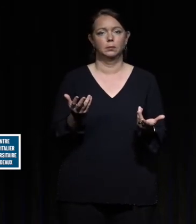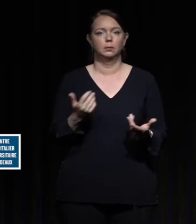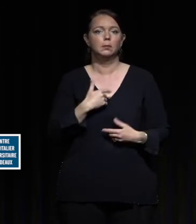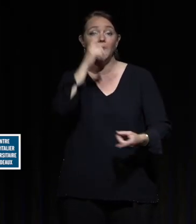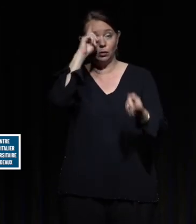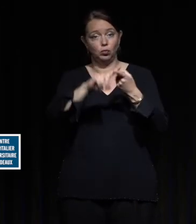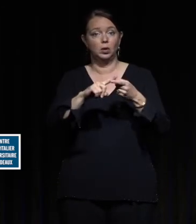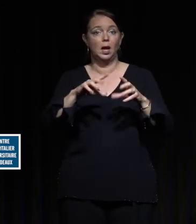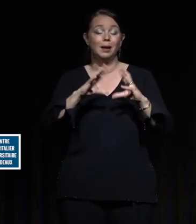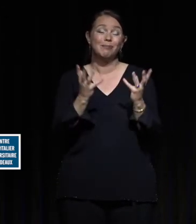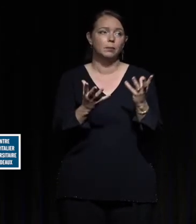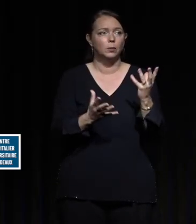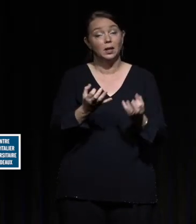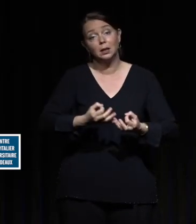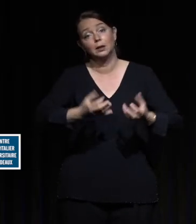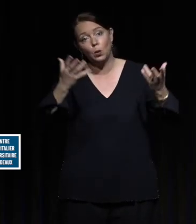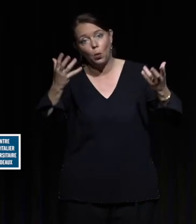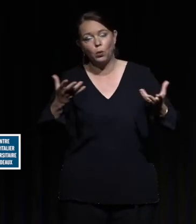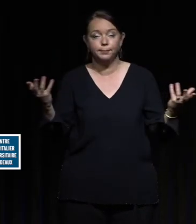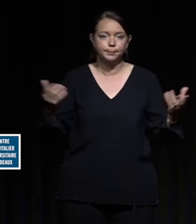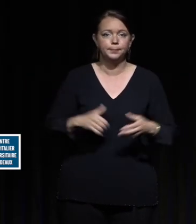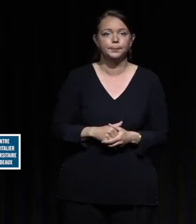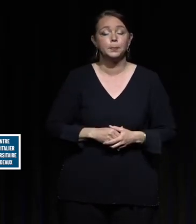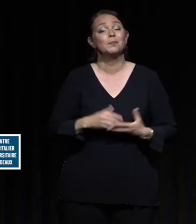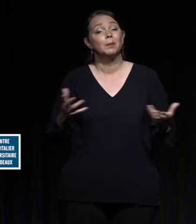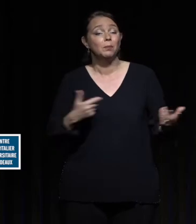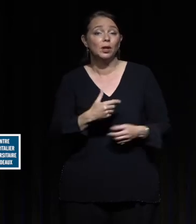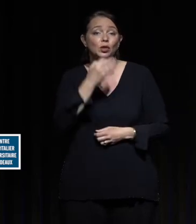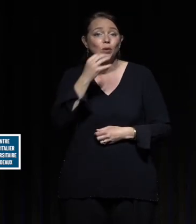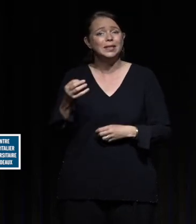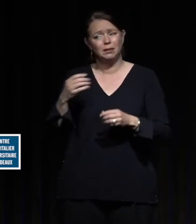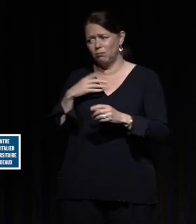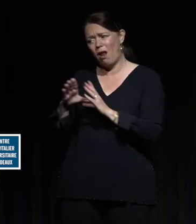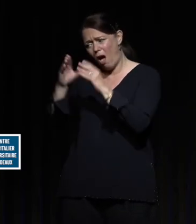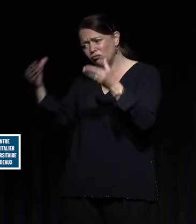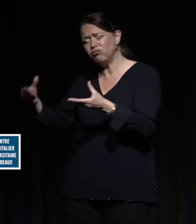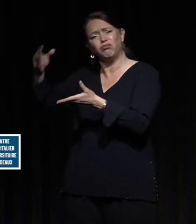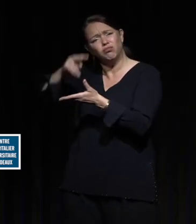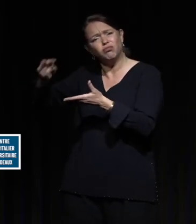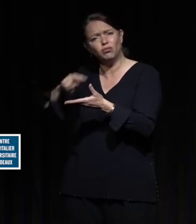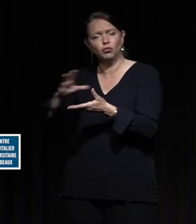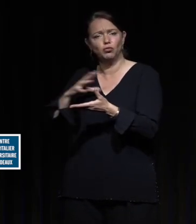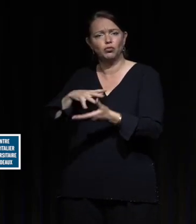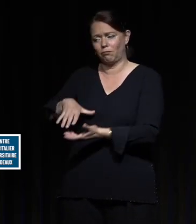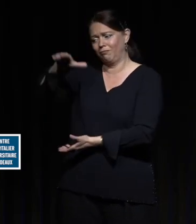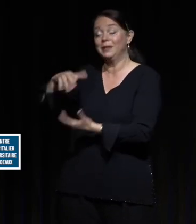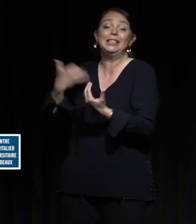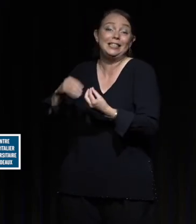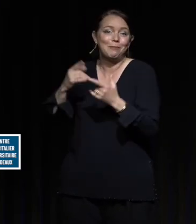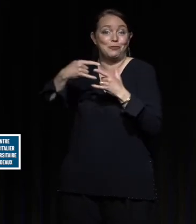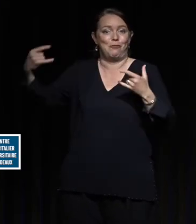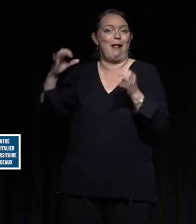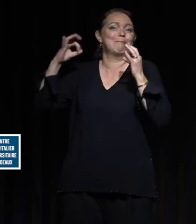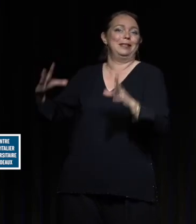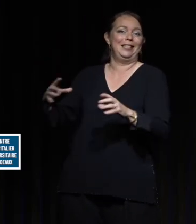sujets, peut-être un peu trop sans être focalisé. Et moi, je vous dis, on manque pas de littérature. C'est quand même un temple de la littérature ici. Je ne pouvais finir qu'en disant